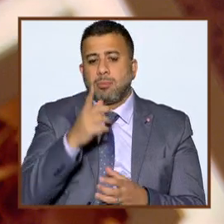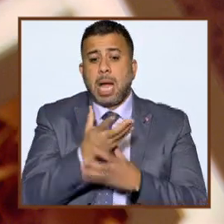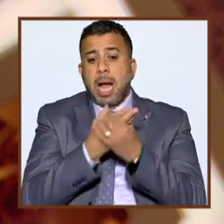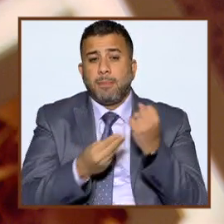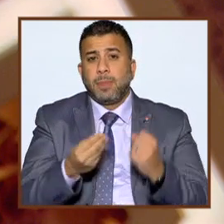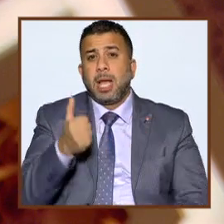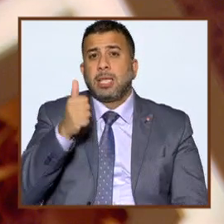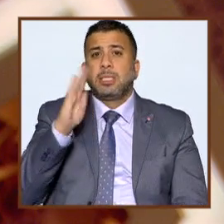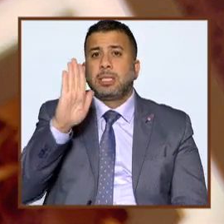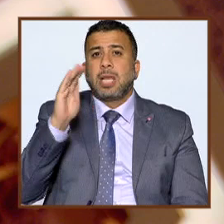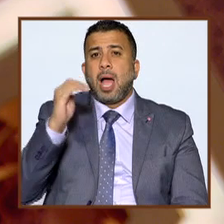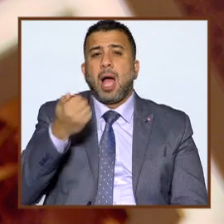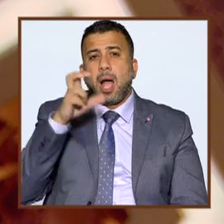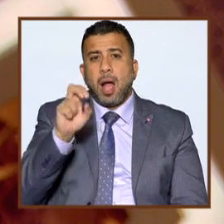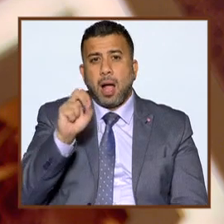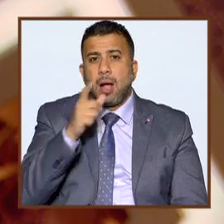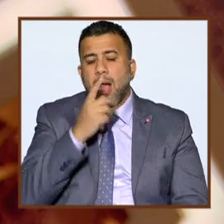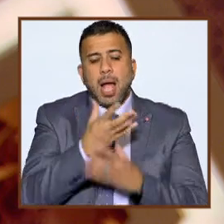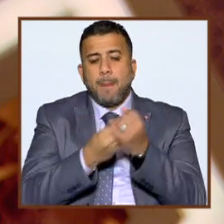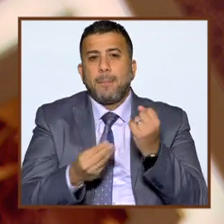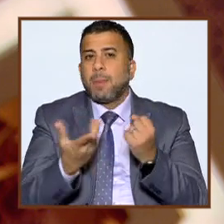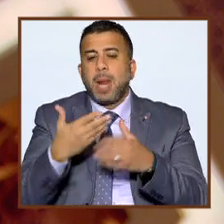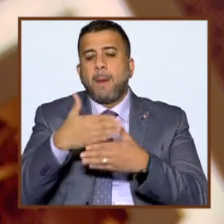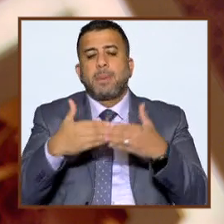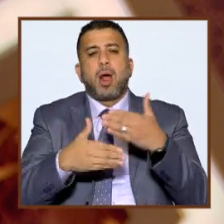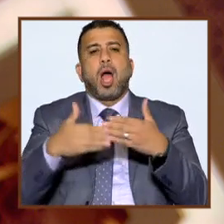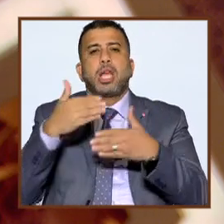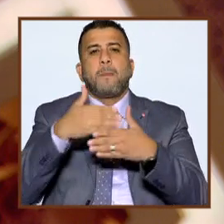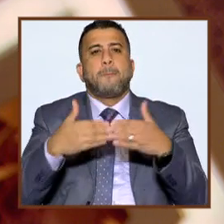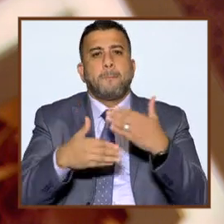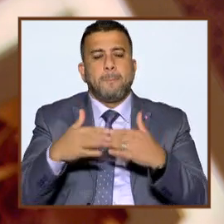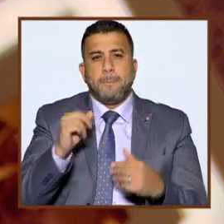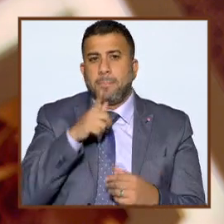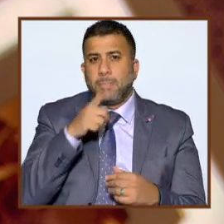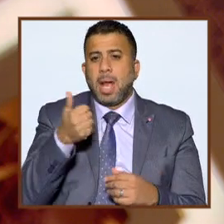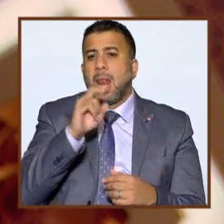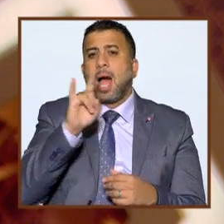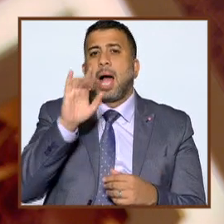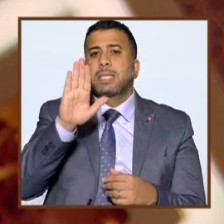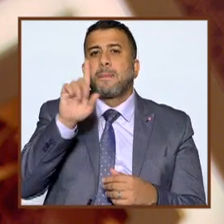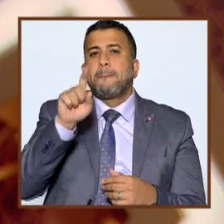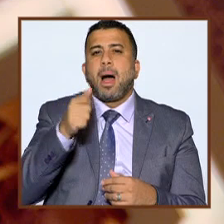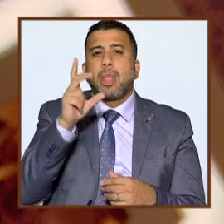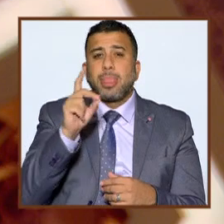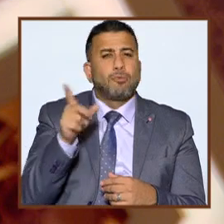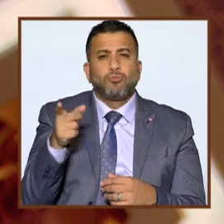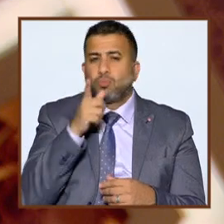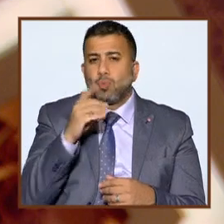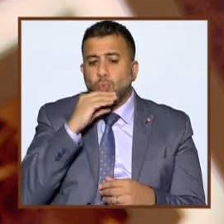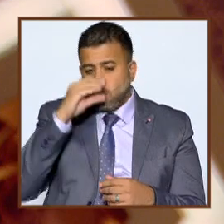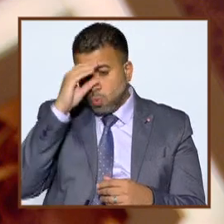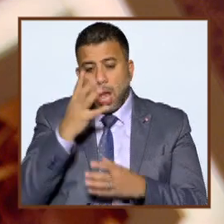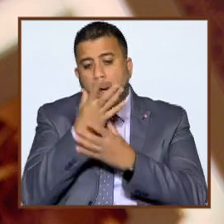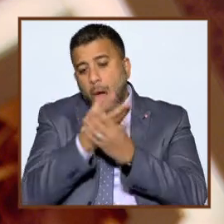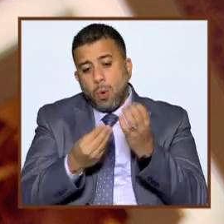إسحاق ابن إبراهيم عليهم السلام. ولذلك الأسباط الذين جاء ذكرهم في القرآن هم